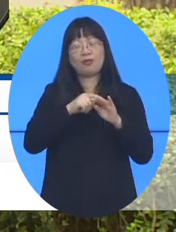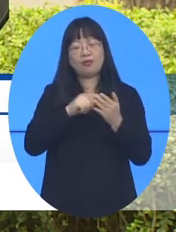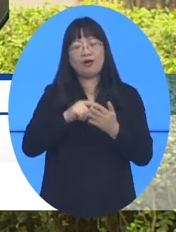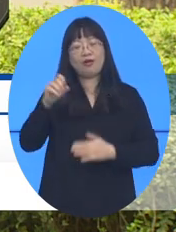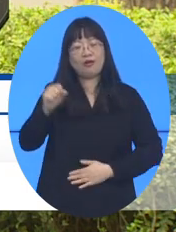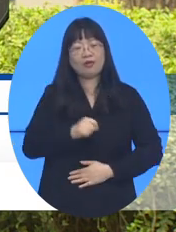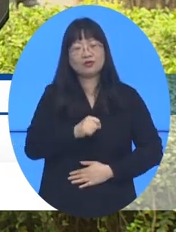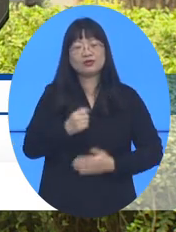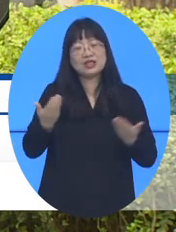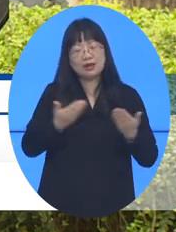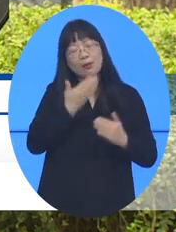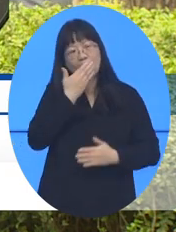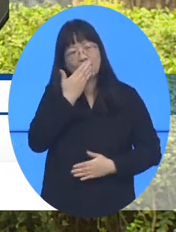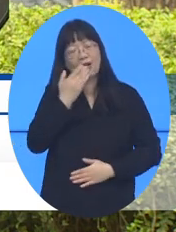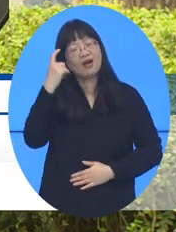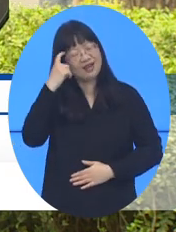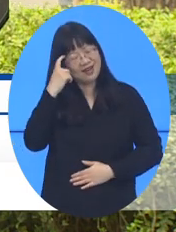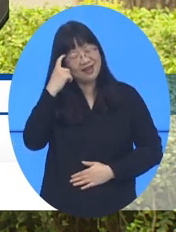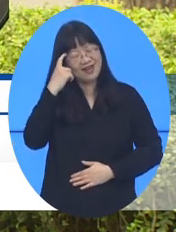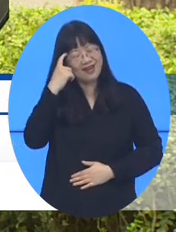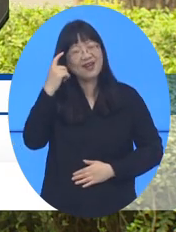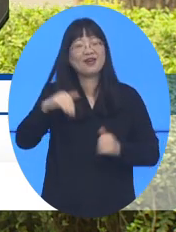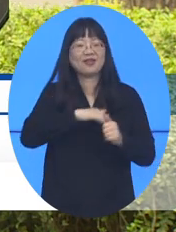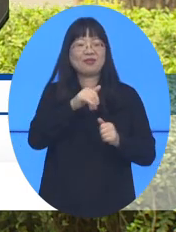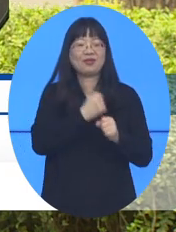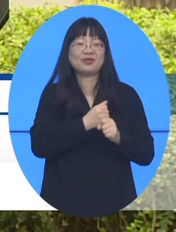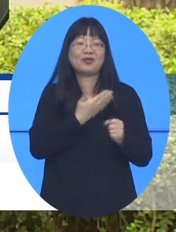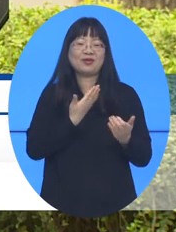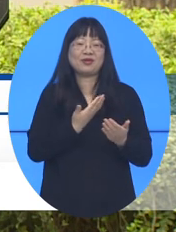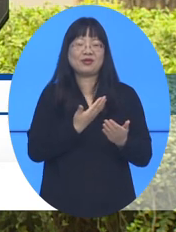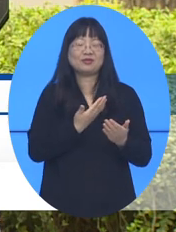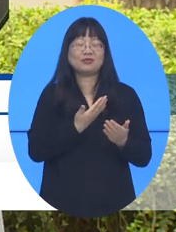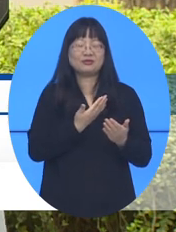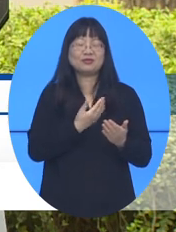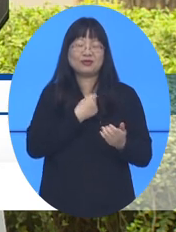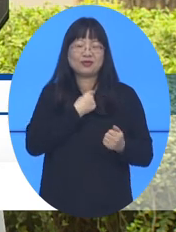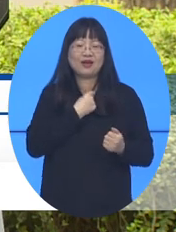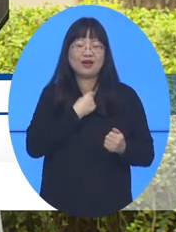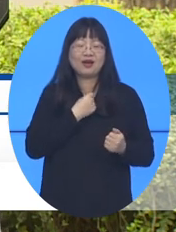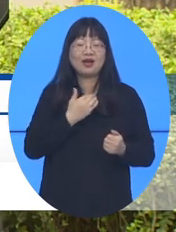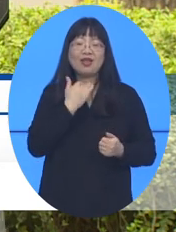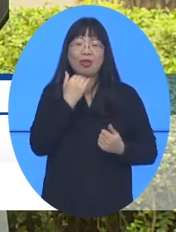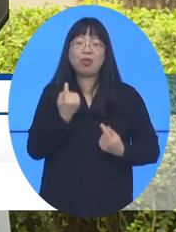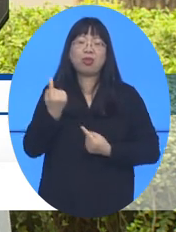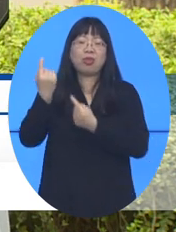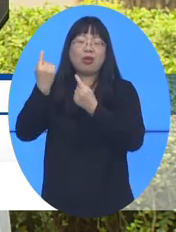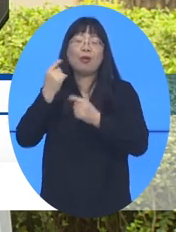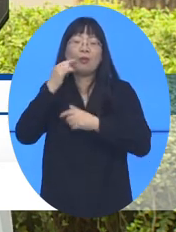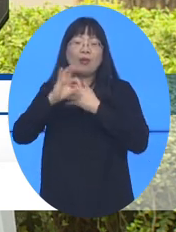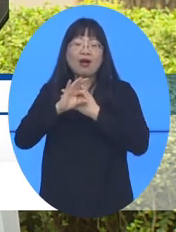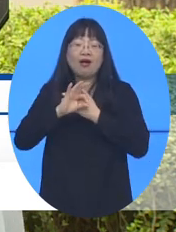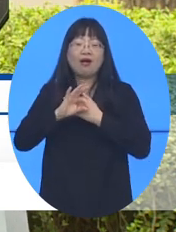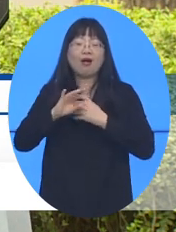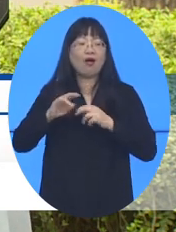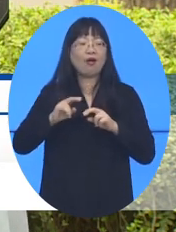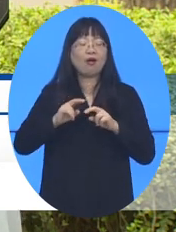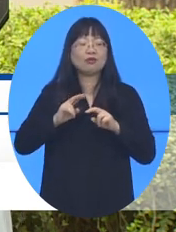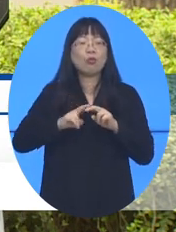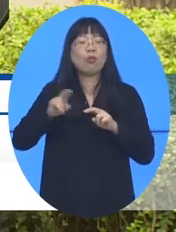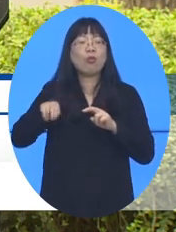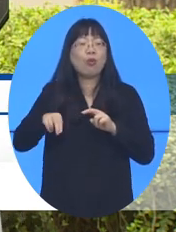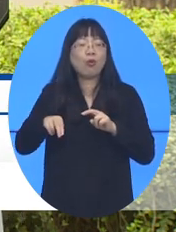조금은 좀 편한 마음으로 건물을 할 수 있겠다 이런 거 그렇잖아요 나이는 먹고이 자리에서 만약에